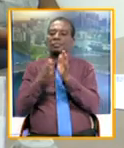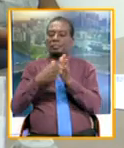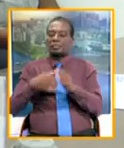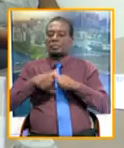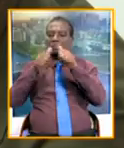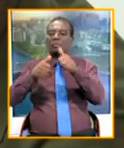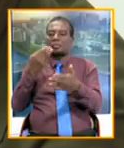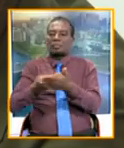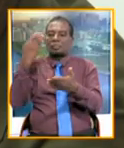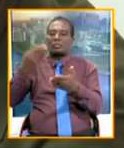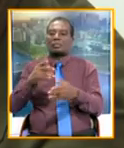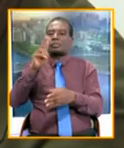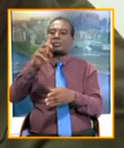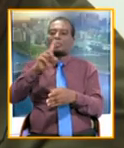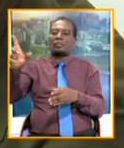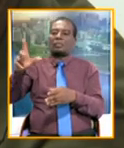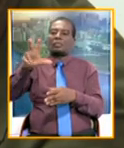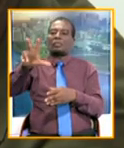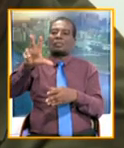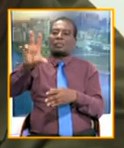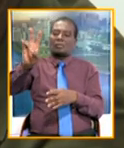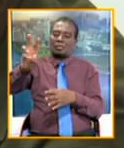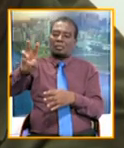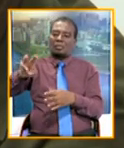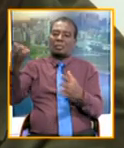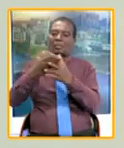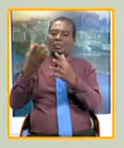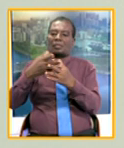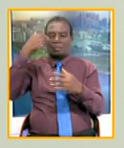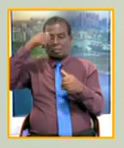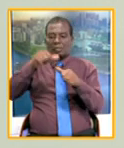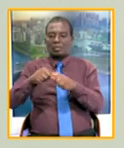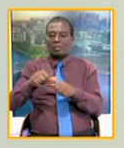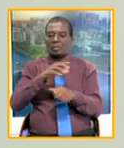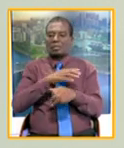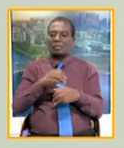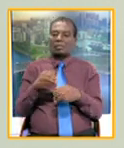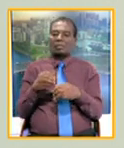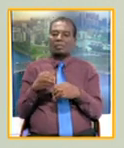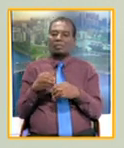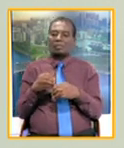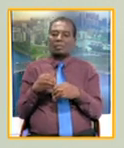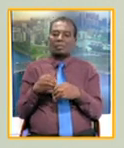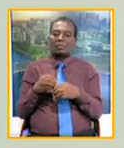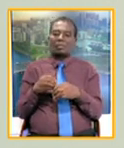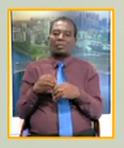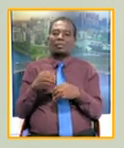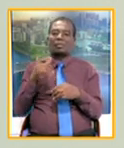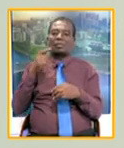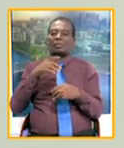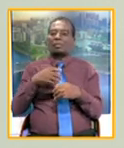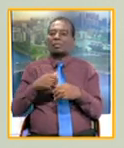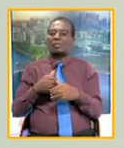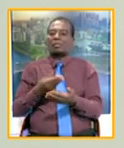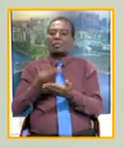recherche. 136 dossiers ont été retenus au total et les thèmes abordés sont des plus divers. Alors, les bourses sont